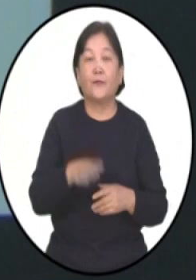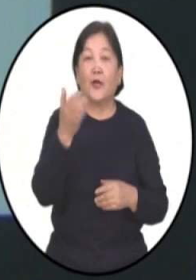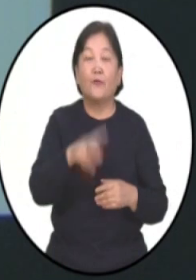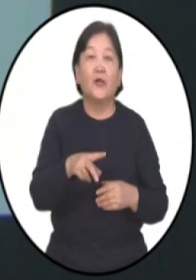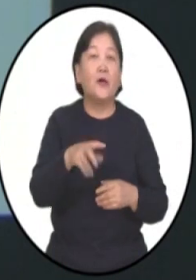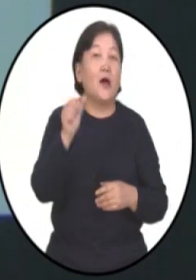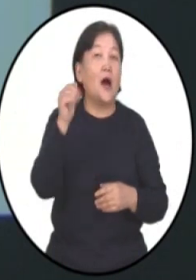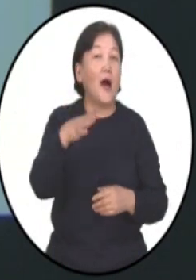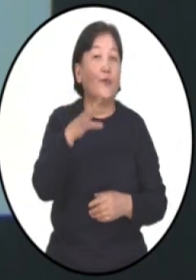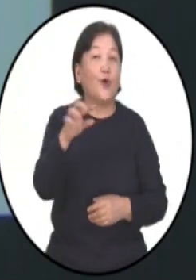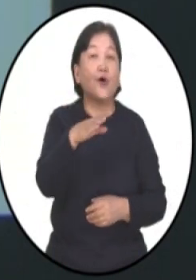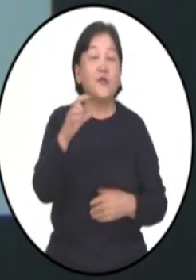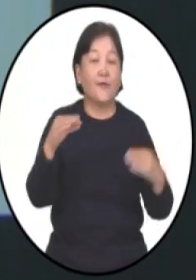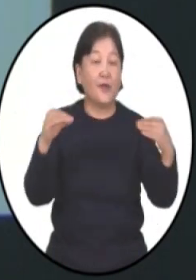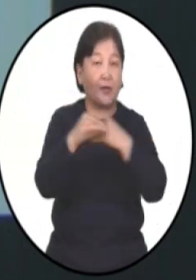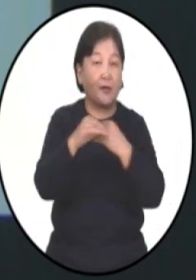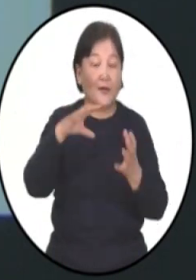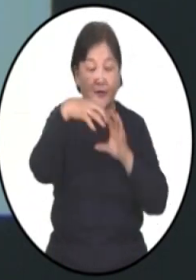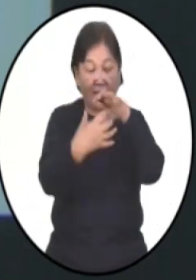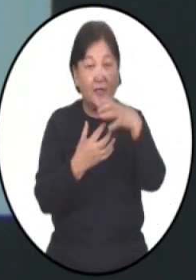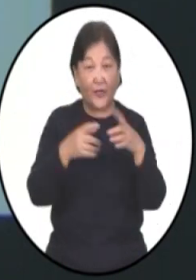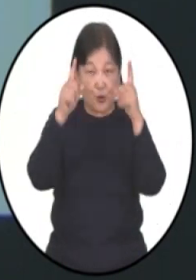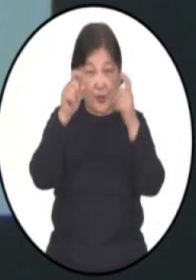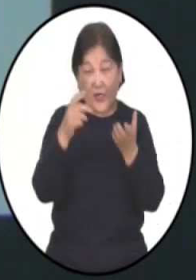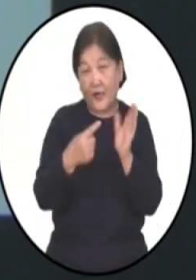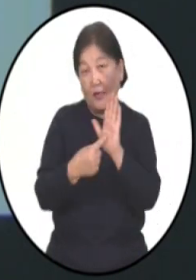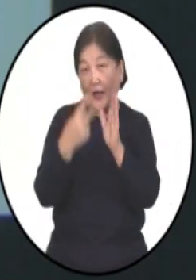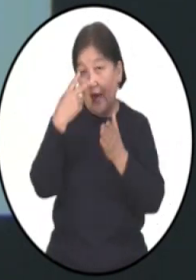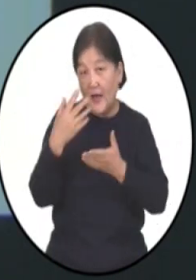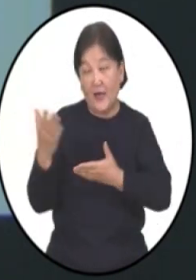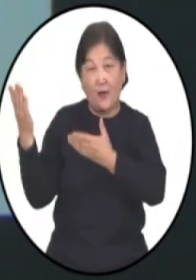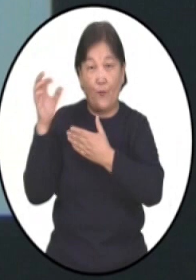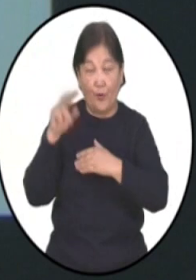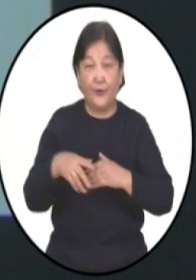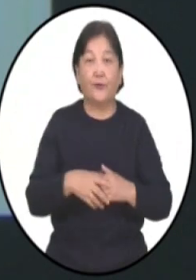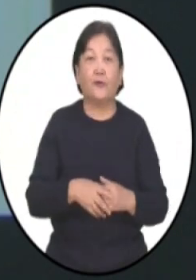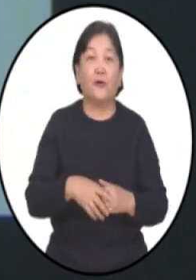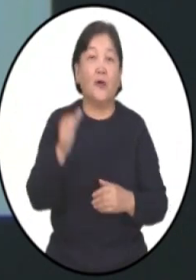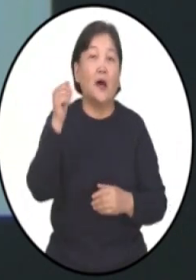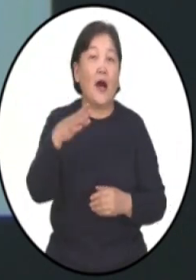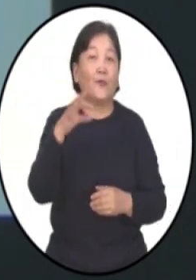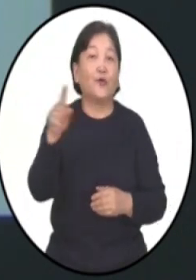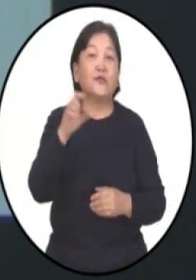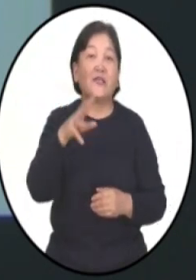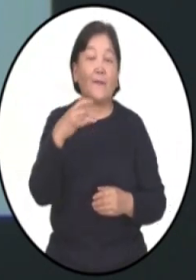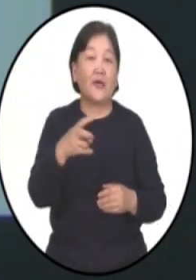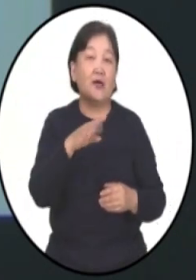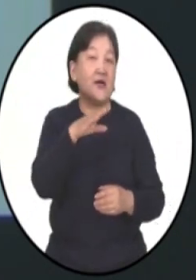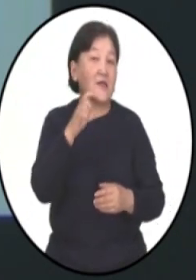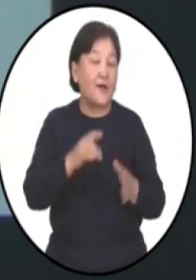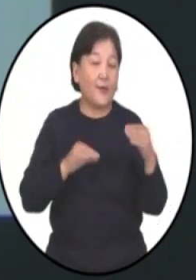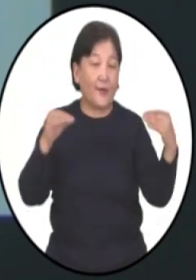автотээврийн дэлхийн газрын зургийг харъя. Тэгвэл дэлхий дээр өнөөдөр автотээврийн замын сүлжээний нэг зургийг харах юм